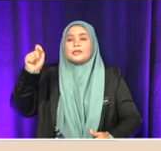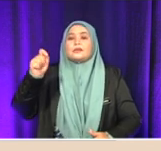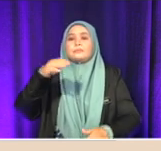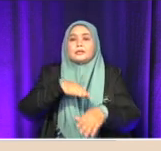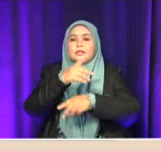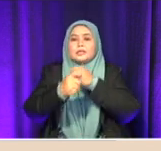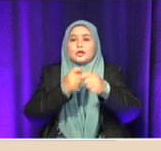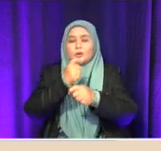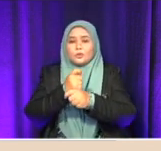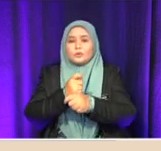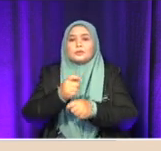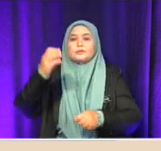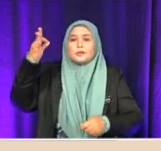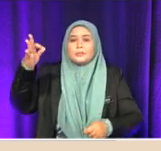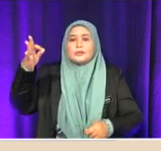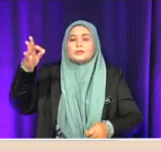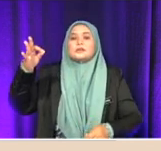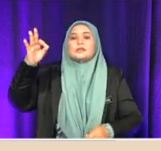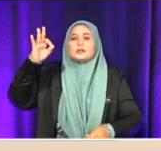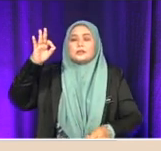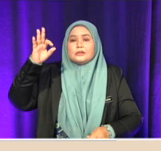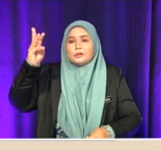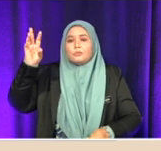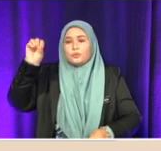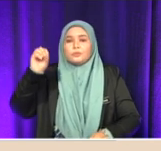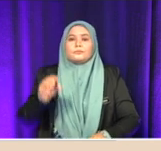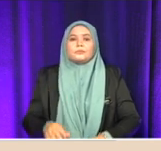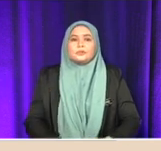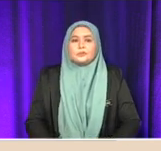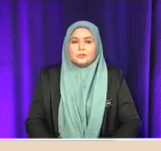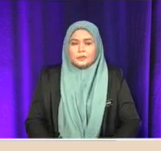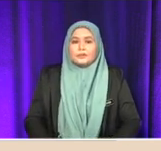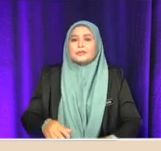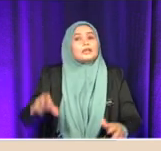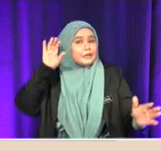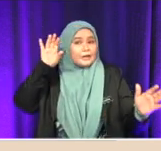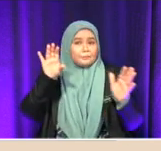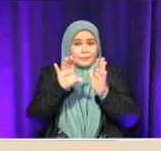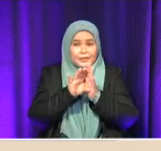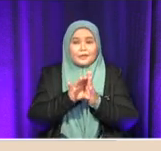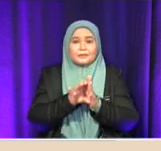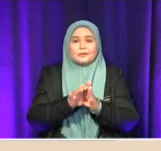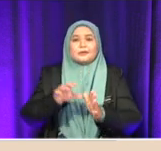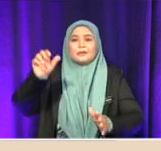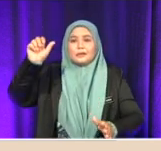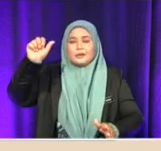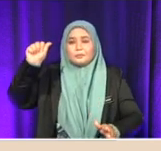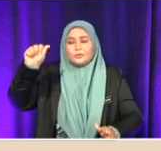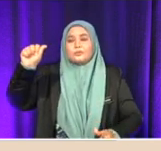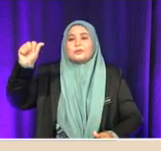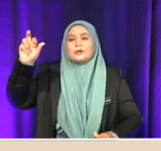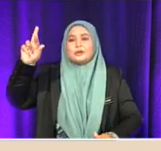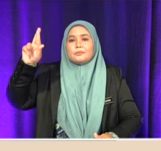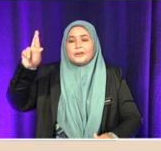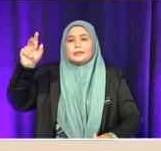1960 Oke ini adalah gambar eee apa Abdurrahman Thalib Oke Di mana dia bertujuan untuk